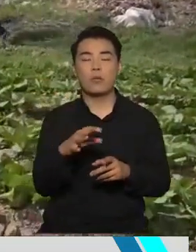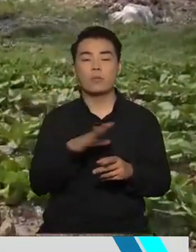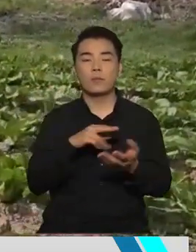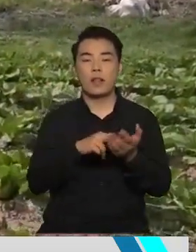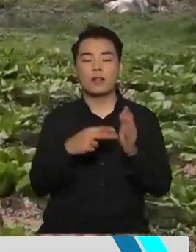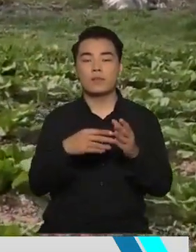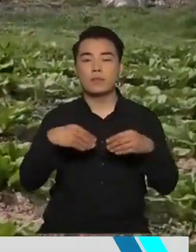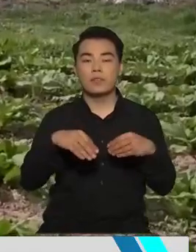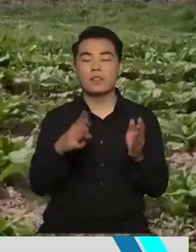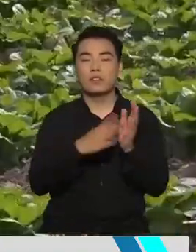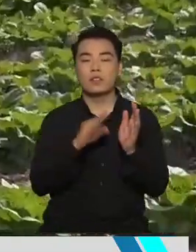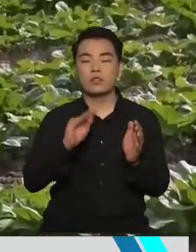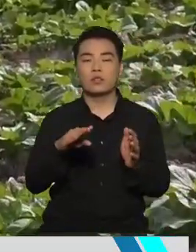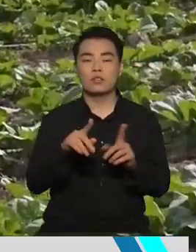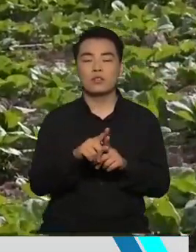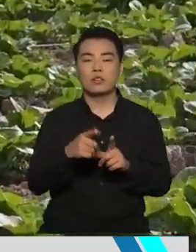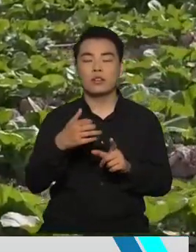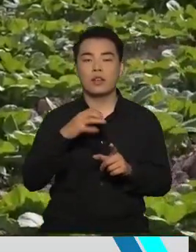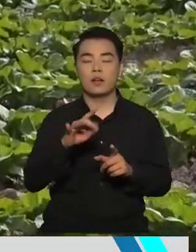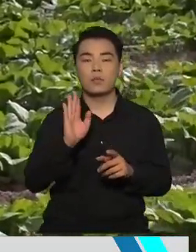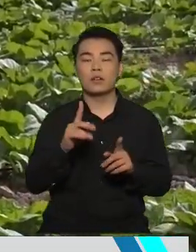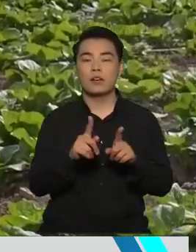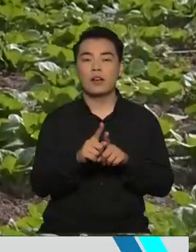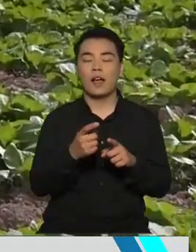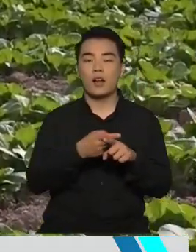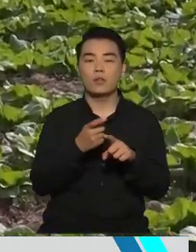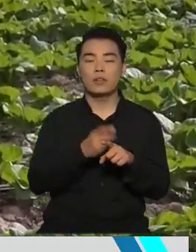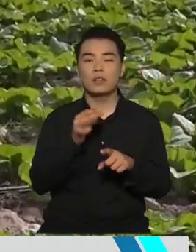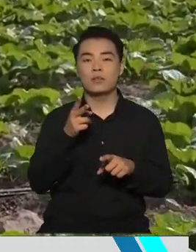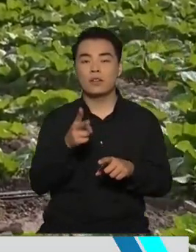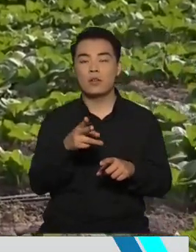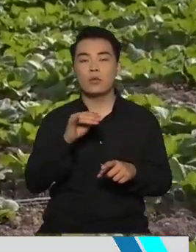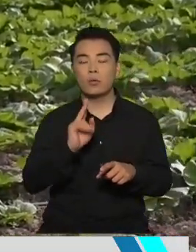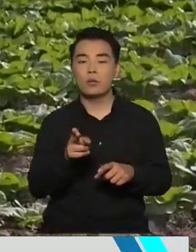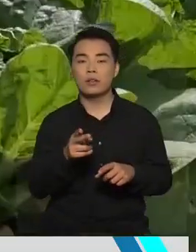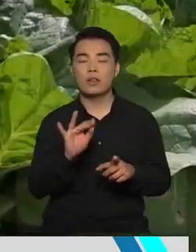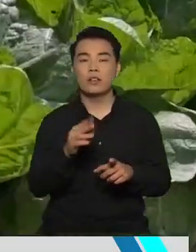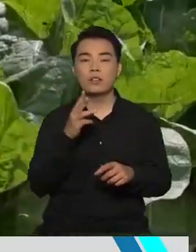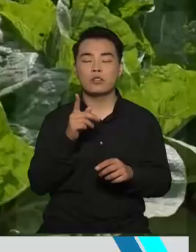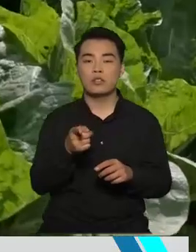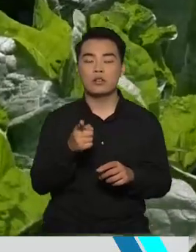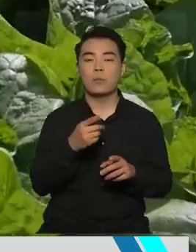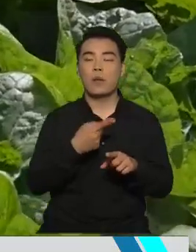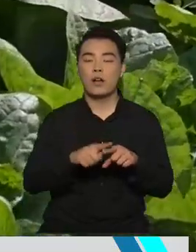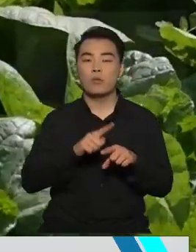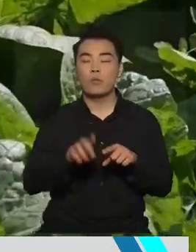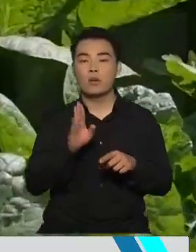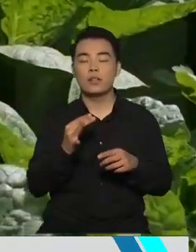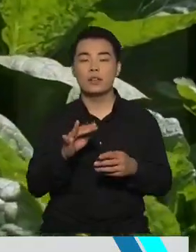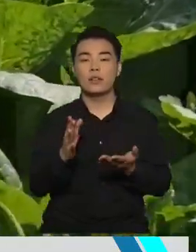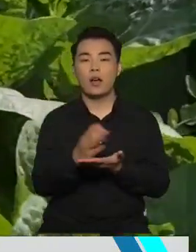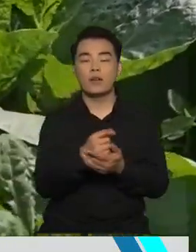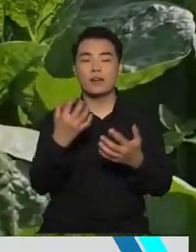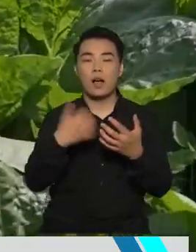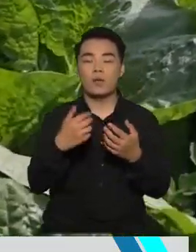планируют высадить 9 тысяч гектаров раннеспелого картофеля, 2 тысячи гектаров лука и 1000 гектаров моркови, а соберут урожай